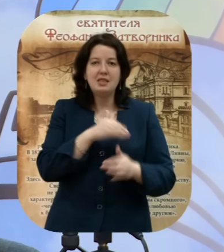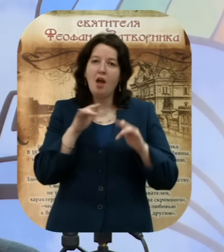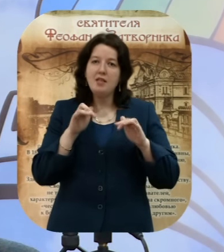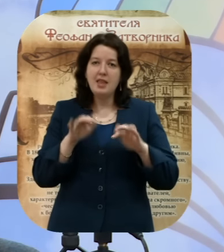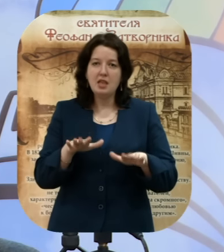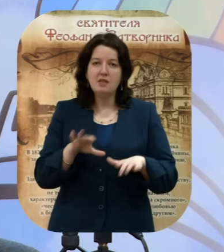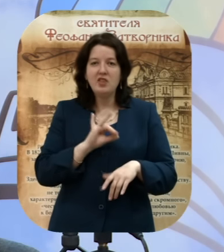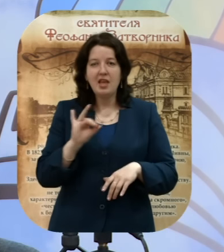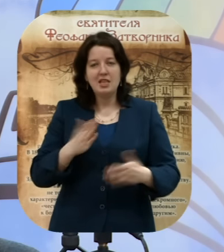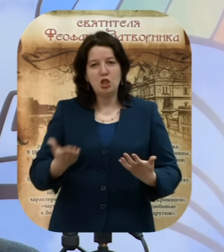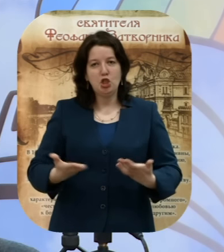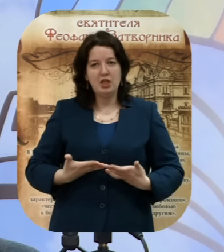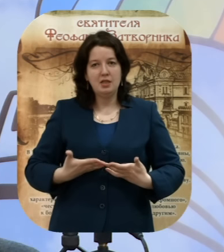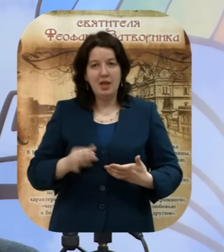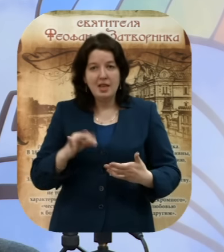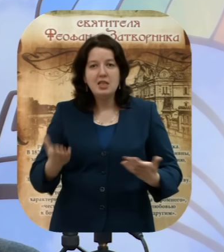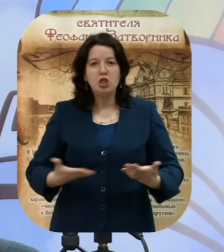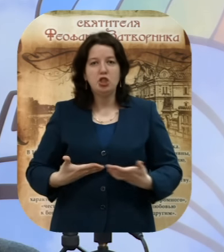действовать и жить, и